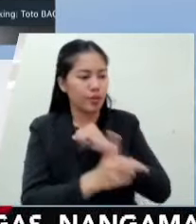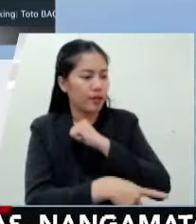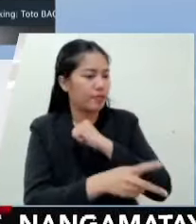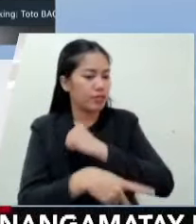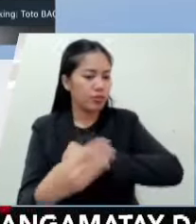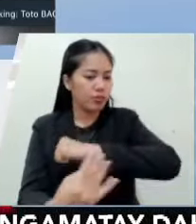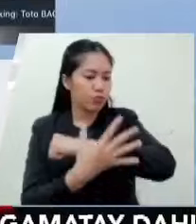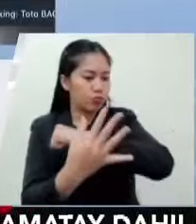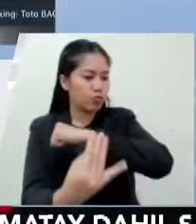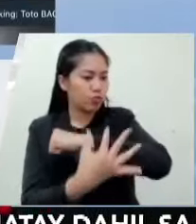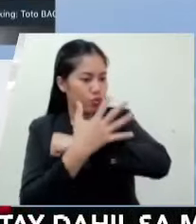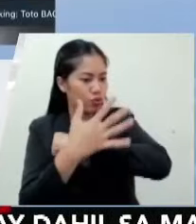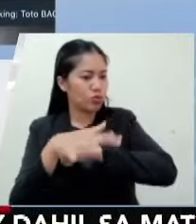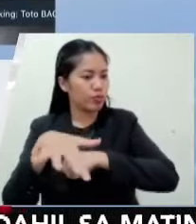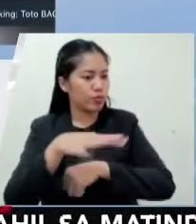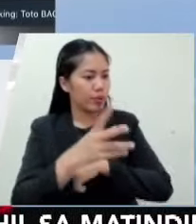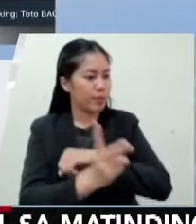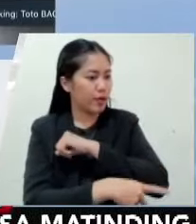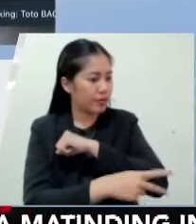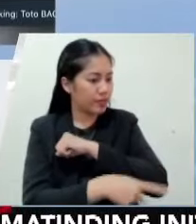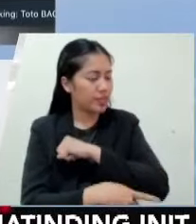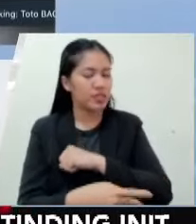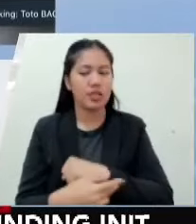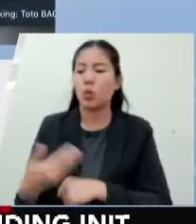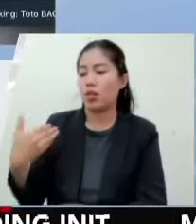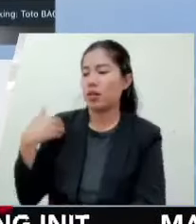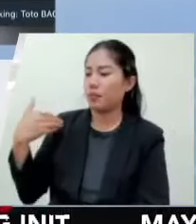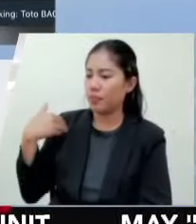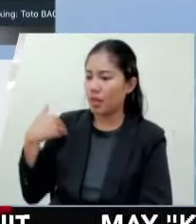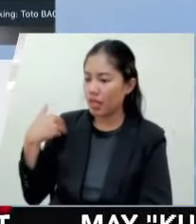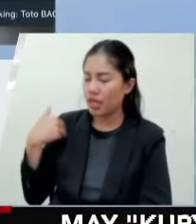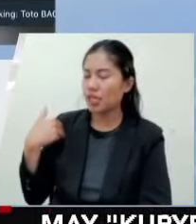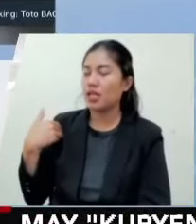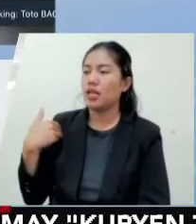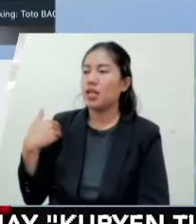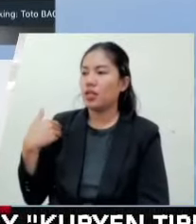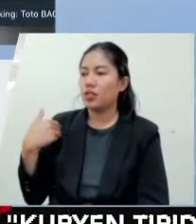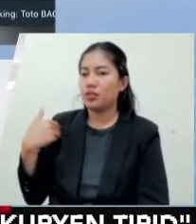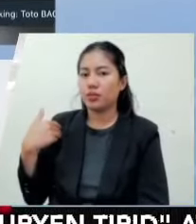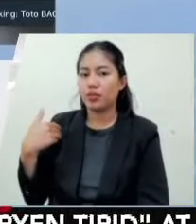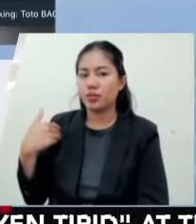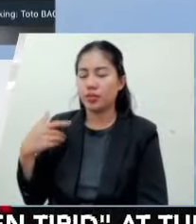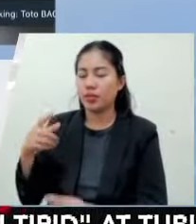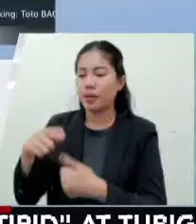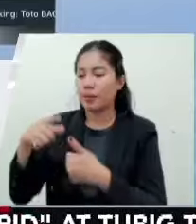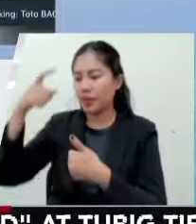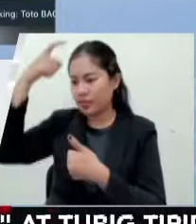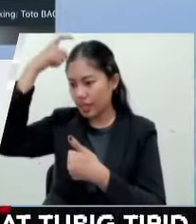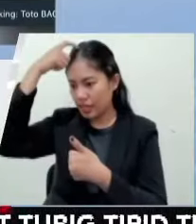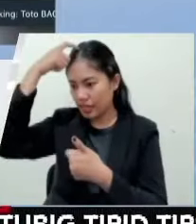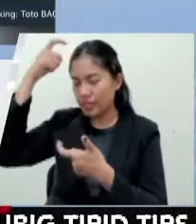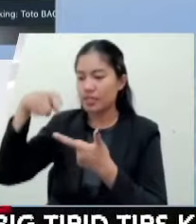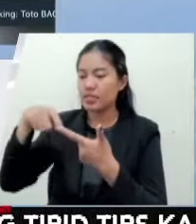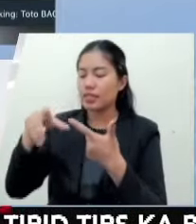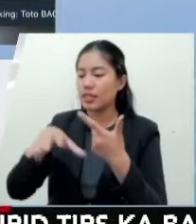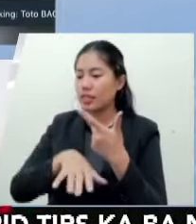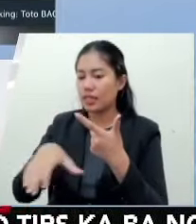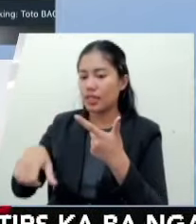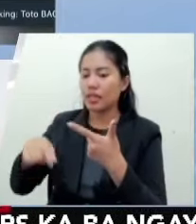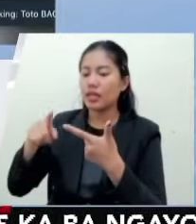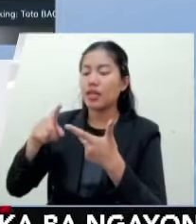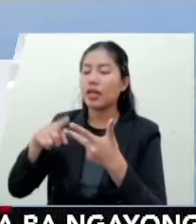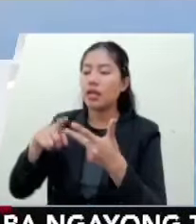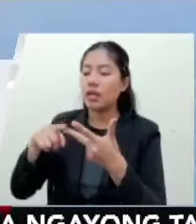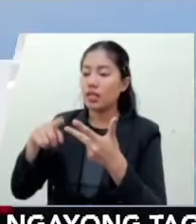na nabanggit natin, yung binigyan natin ng warning, yung Batanes Group of Islands, Cagayan, Ilocos Norte at Isabela.